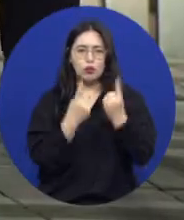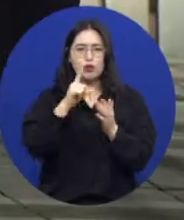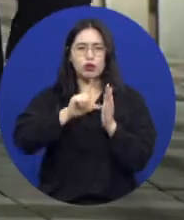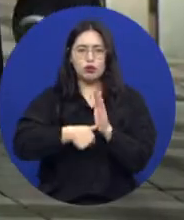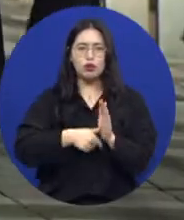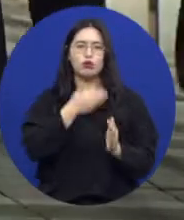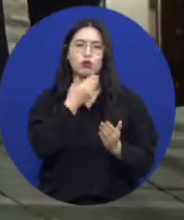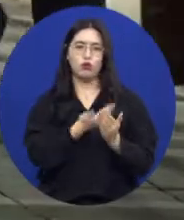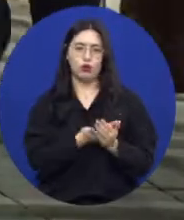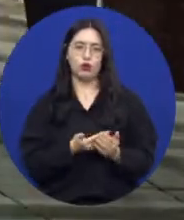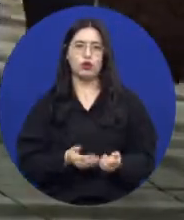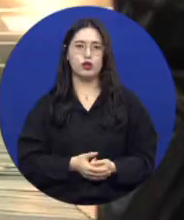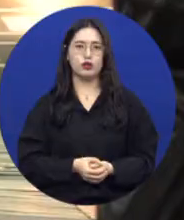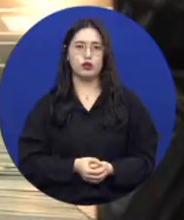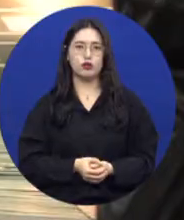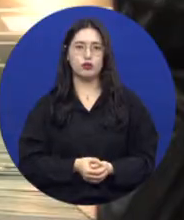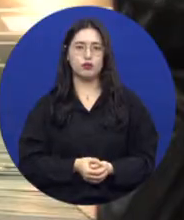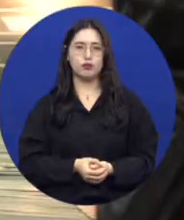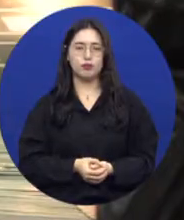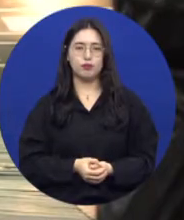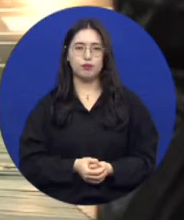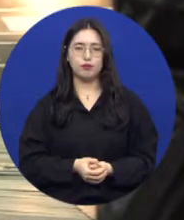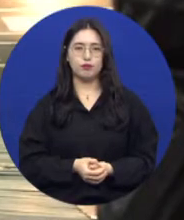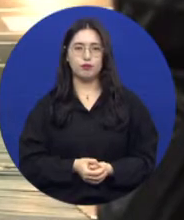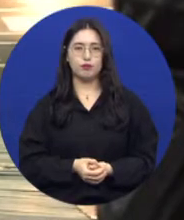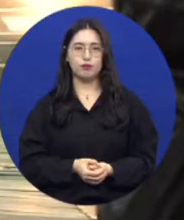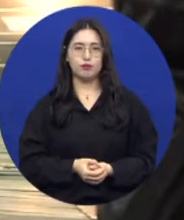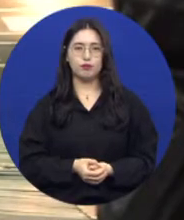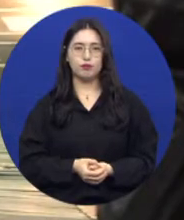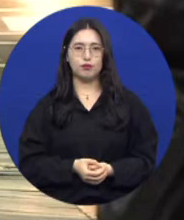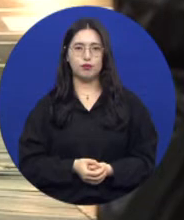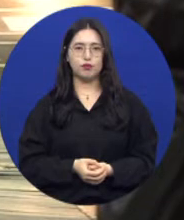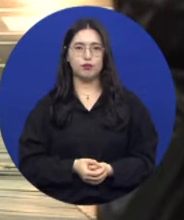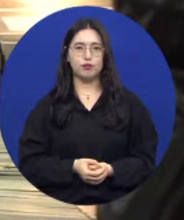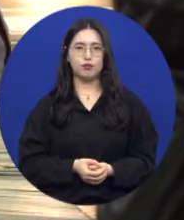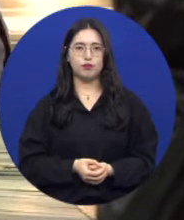있습니다 mbc 뉴스 희망 사업입니다